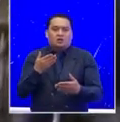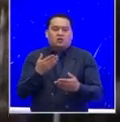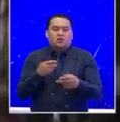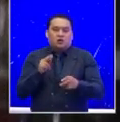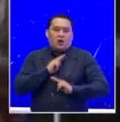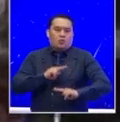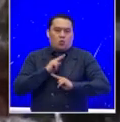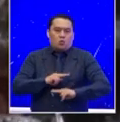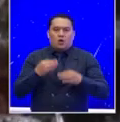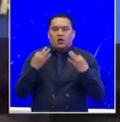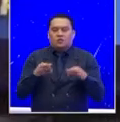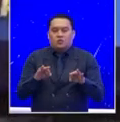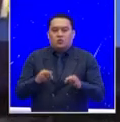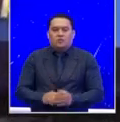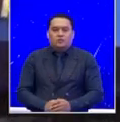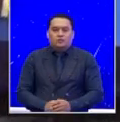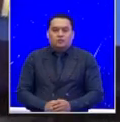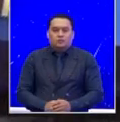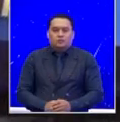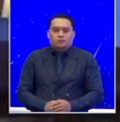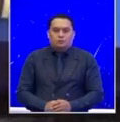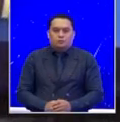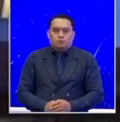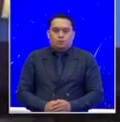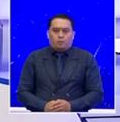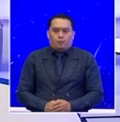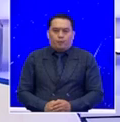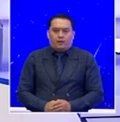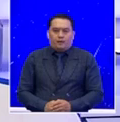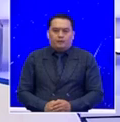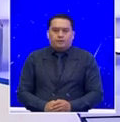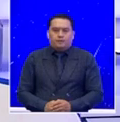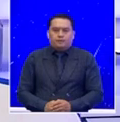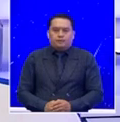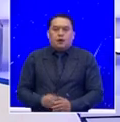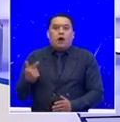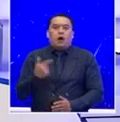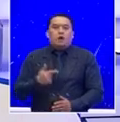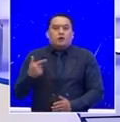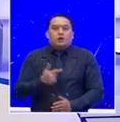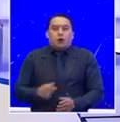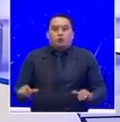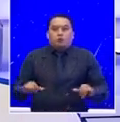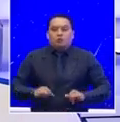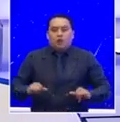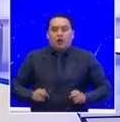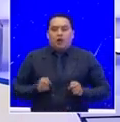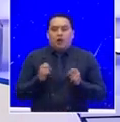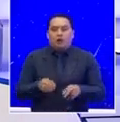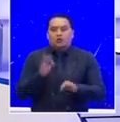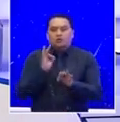исправительные работы или ограничение свободы. В Атрау браконьеры подожгли